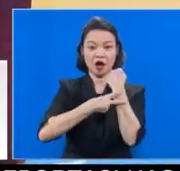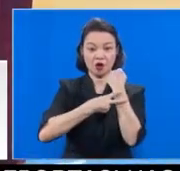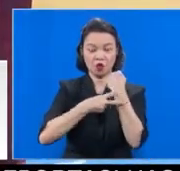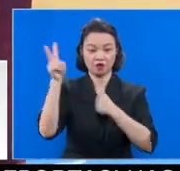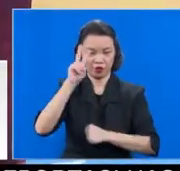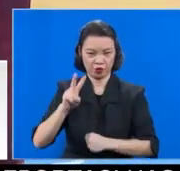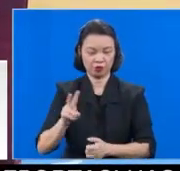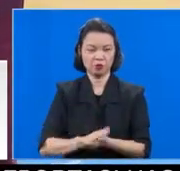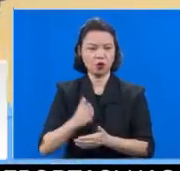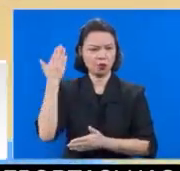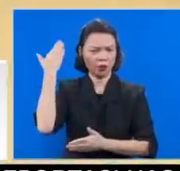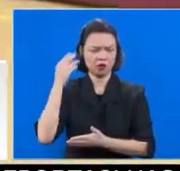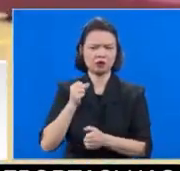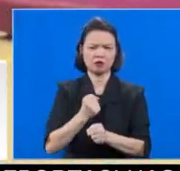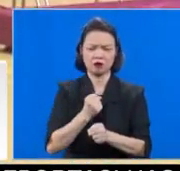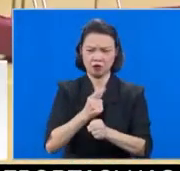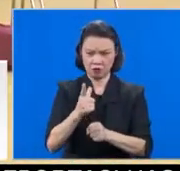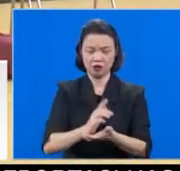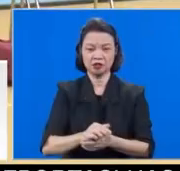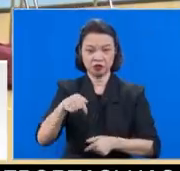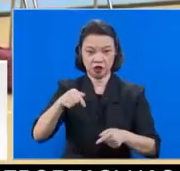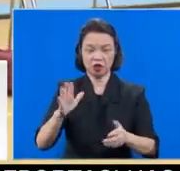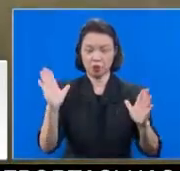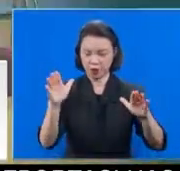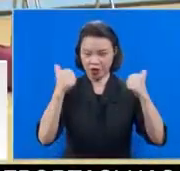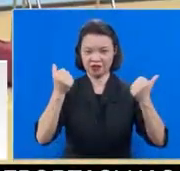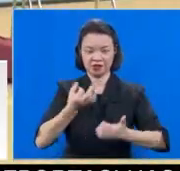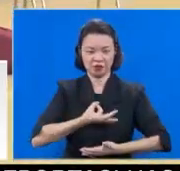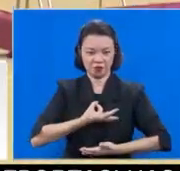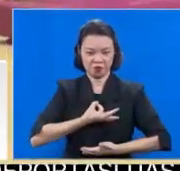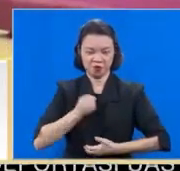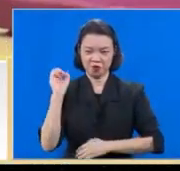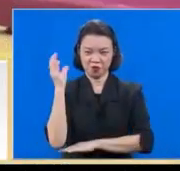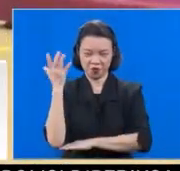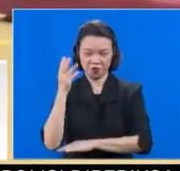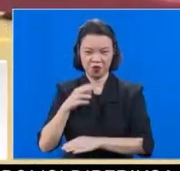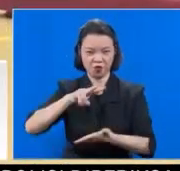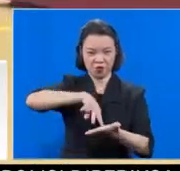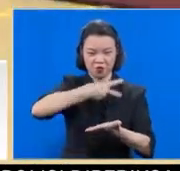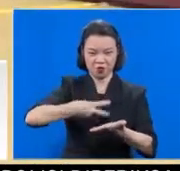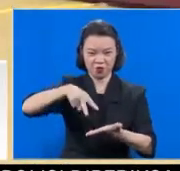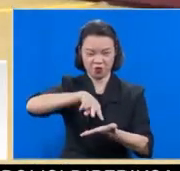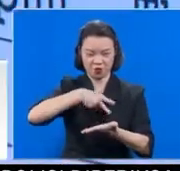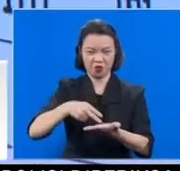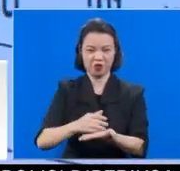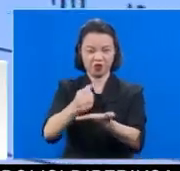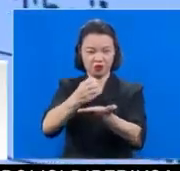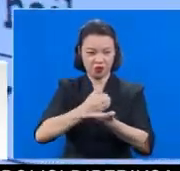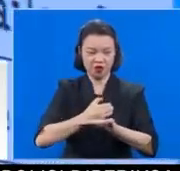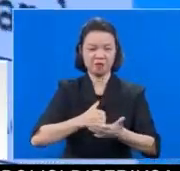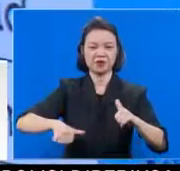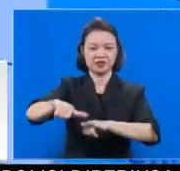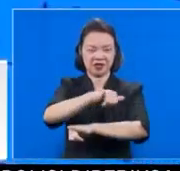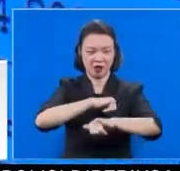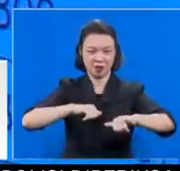medali pada nomor beam balance, Rifda membayar tuntas kegagalan tersebut di nomor floor exercise di mana ia menjadi juara bersama dengan pesenam Thailand